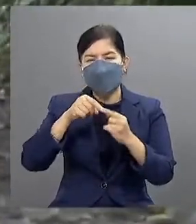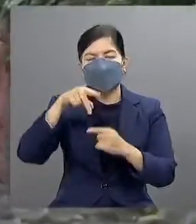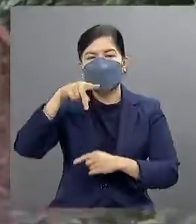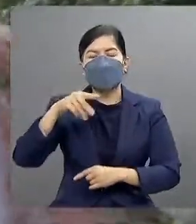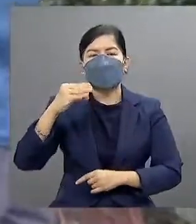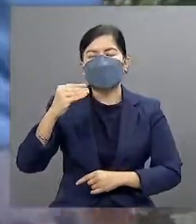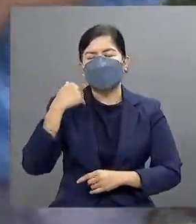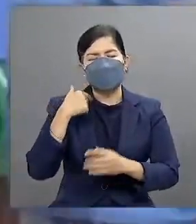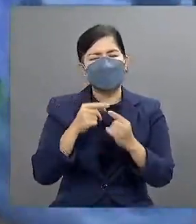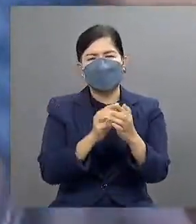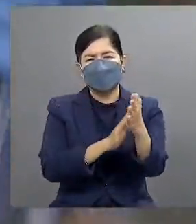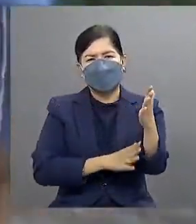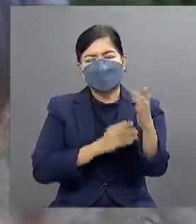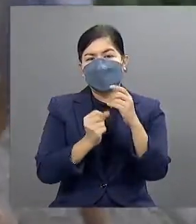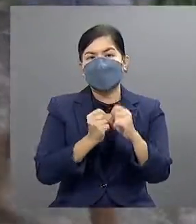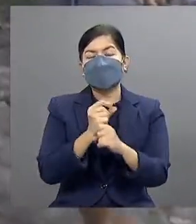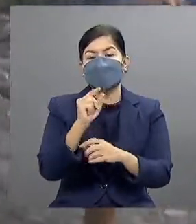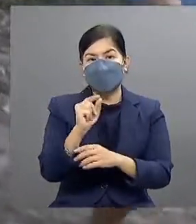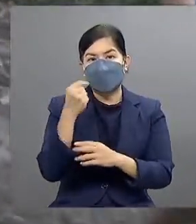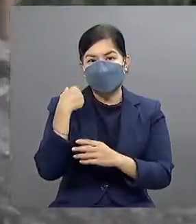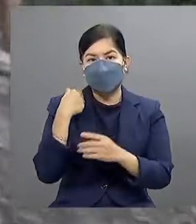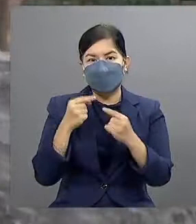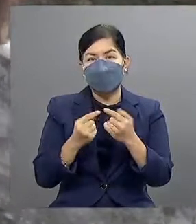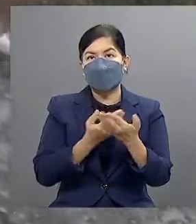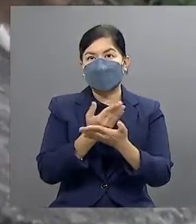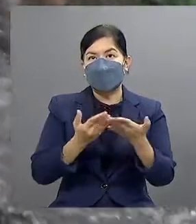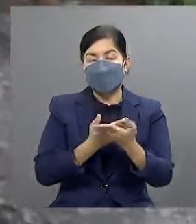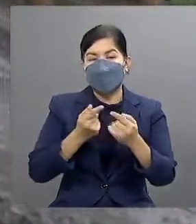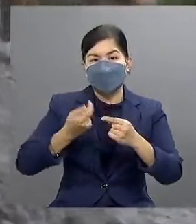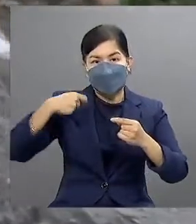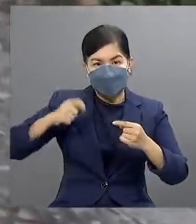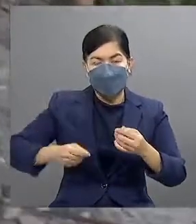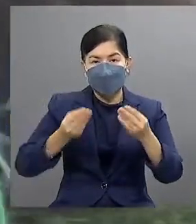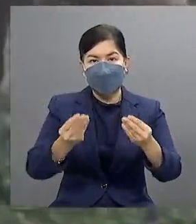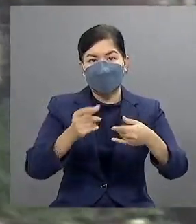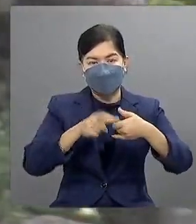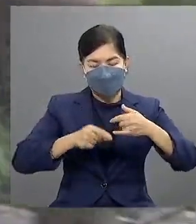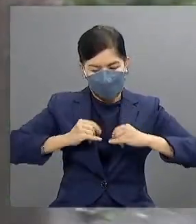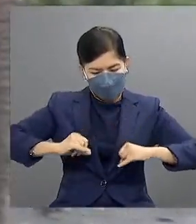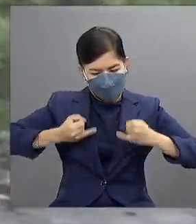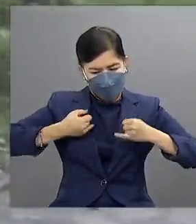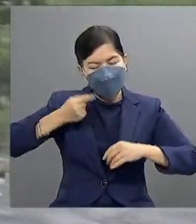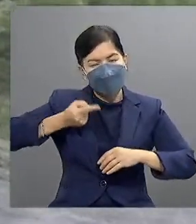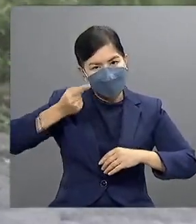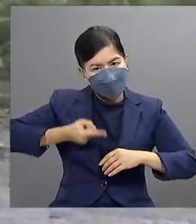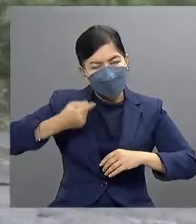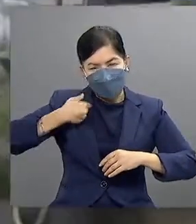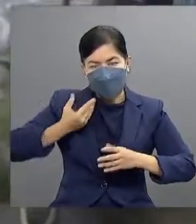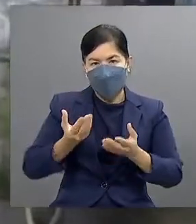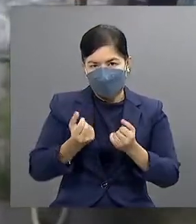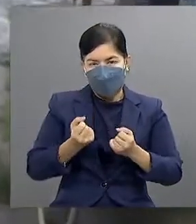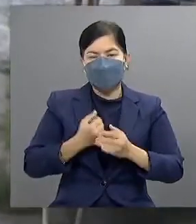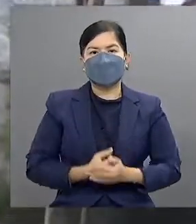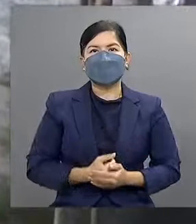ามีคำพิพากษาให้เจ้าของช้างเดิมชนะคดีได้รับสิทธิครอบครองช้างพังโยจึงได้เดินทางจากจังหวัดภูเก็